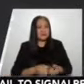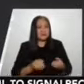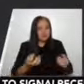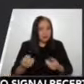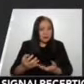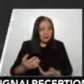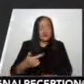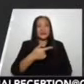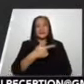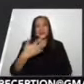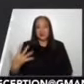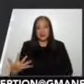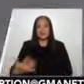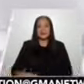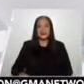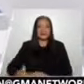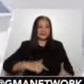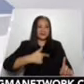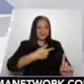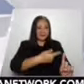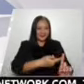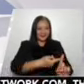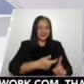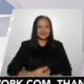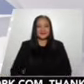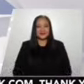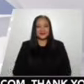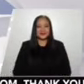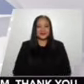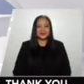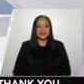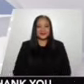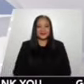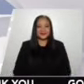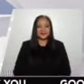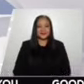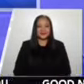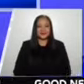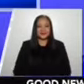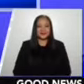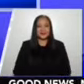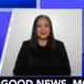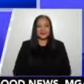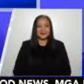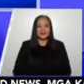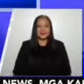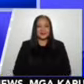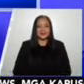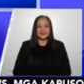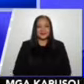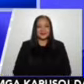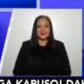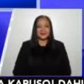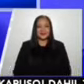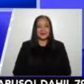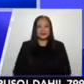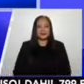May unang balita live si Gestoni Jomamil ng GMA Regional TV 1 Mindanao. Gestoni?